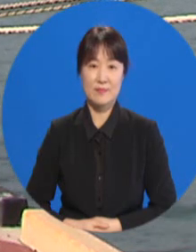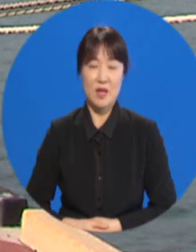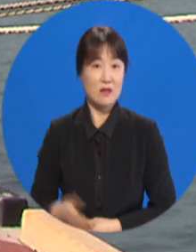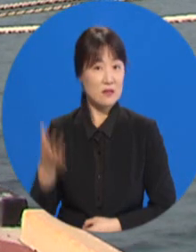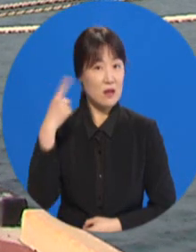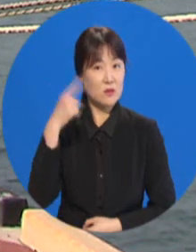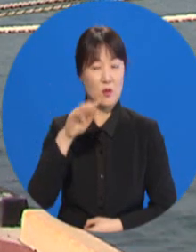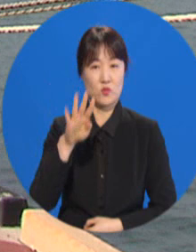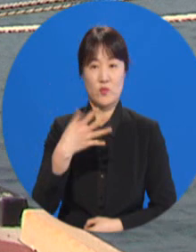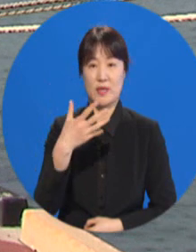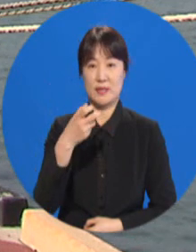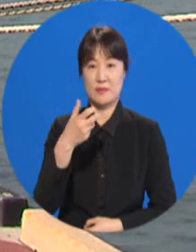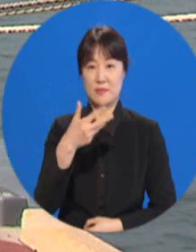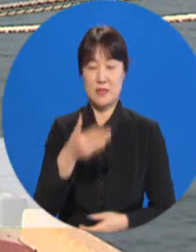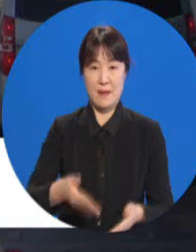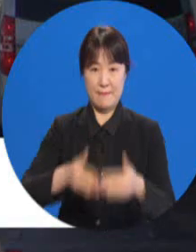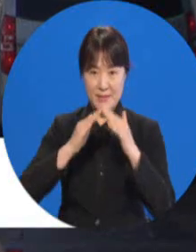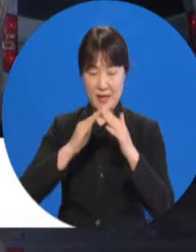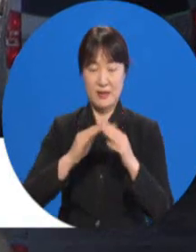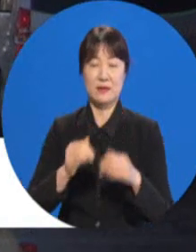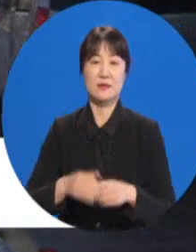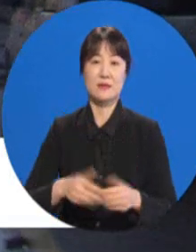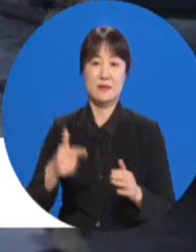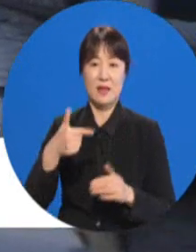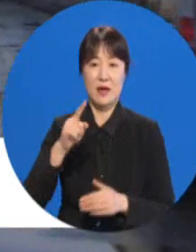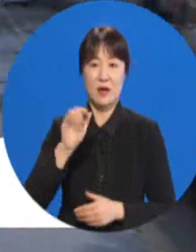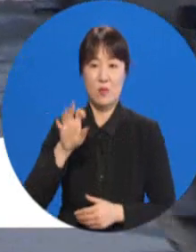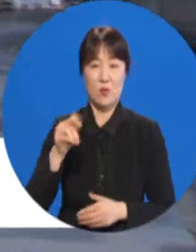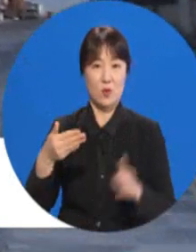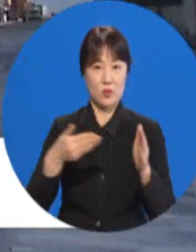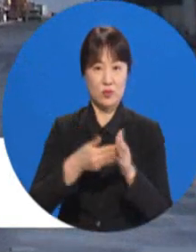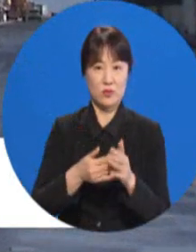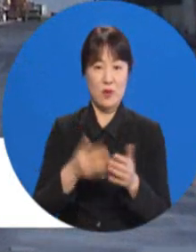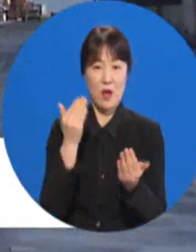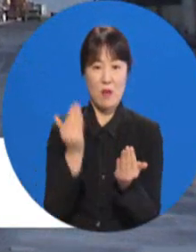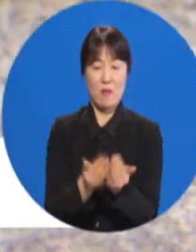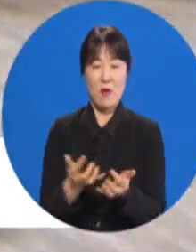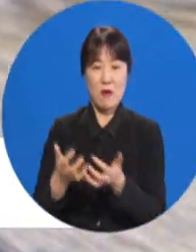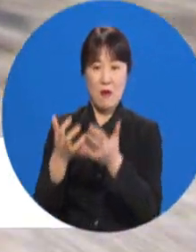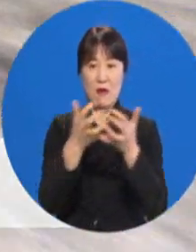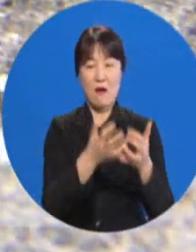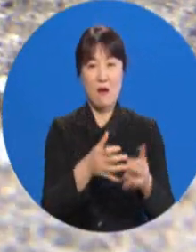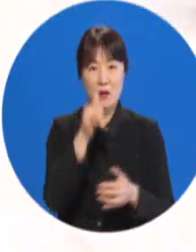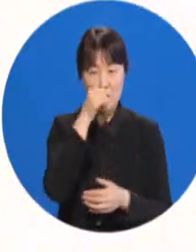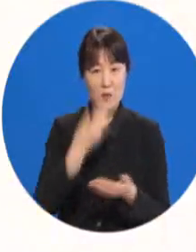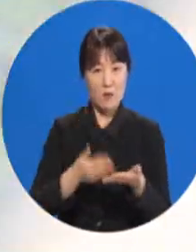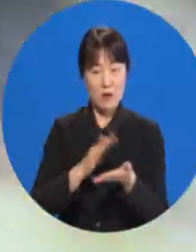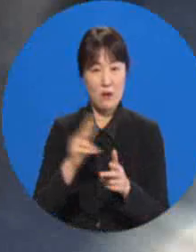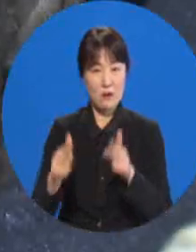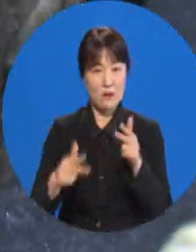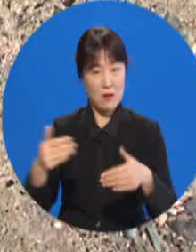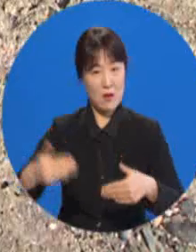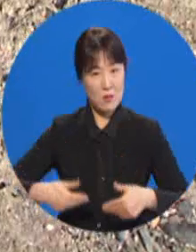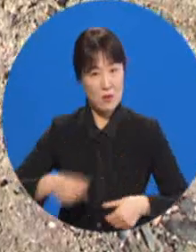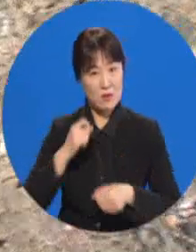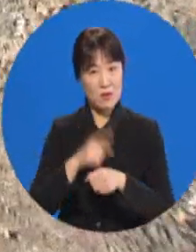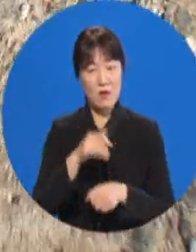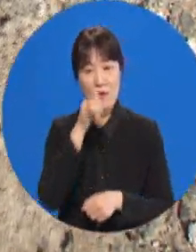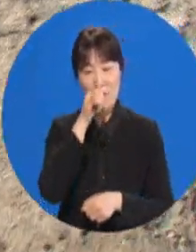지난 1978년 완공된 낙포부두. 높은 채선율 해소와 함께 개량 사업 필요성이 꾸준히 제기되어 온